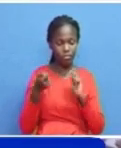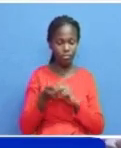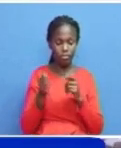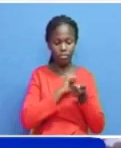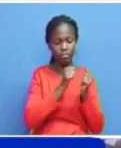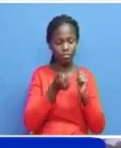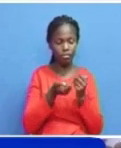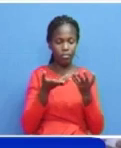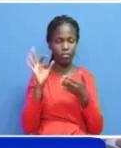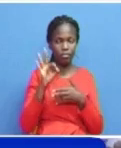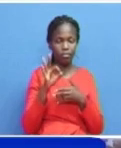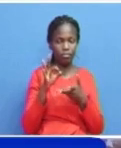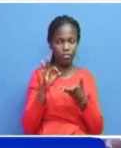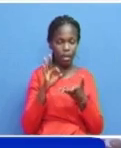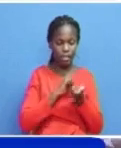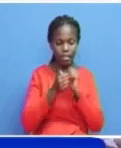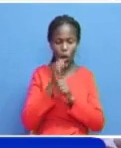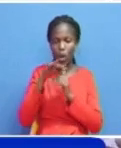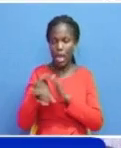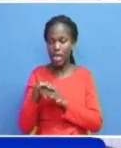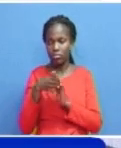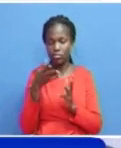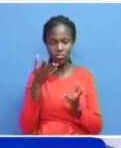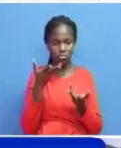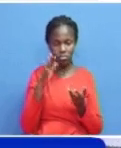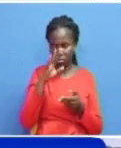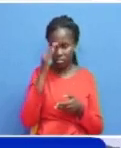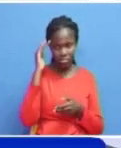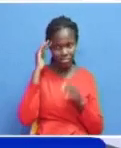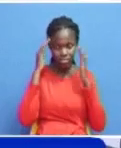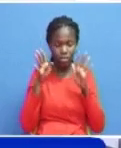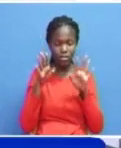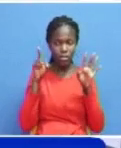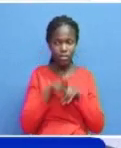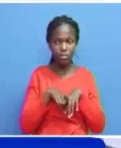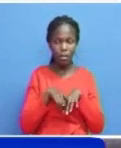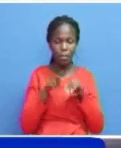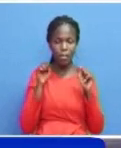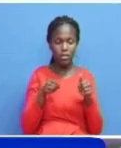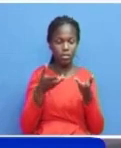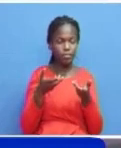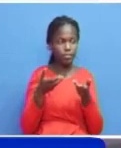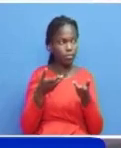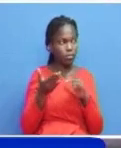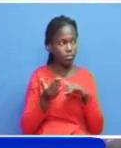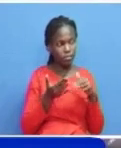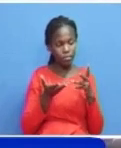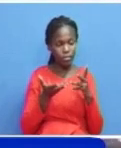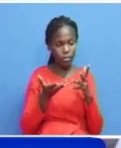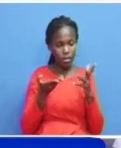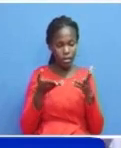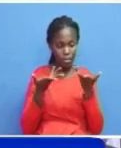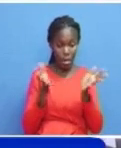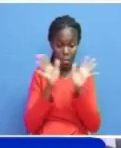change overturns old assumptions and unlocks unprecedented possibilities. Every